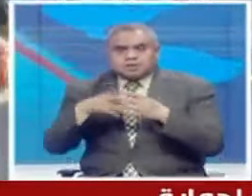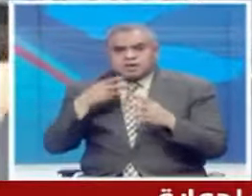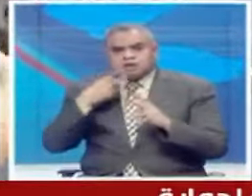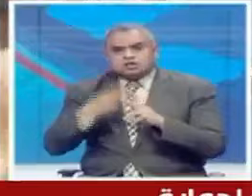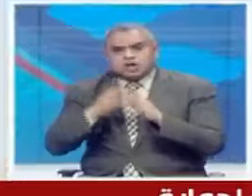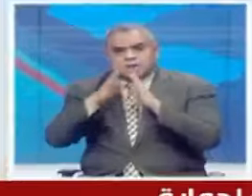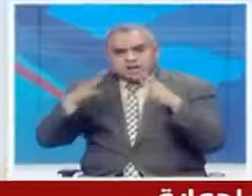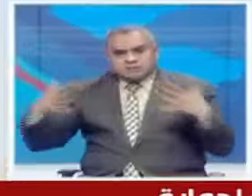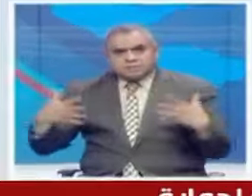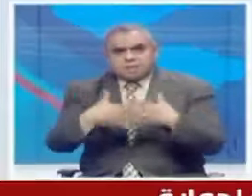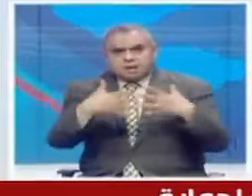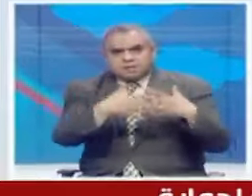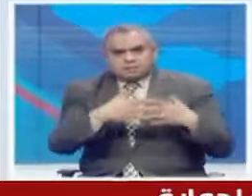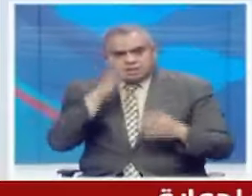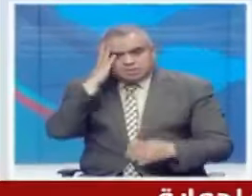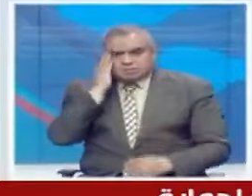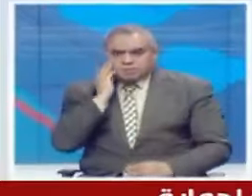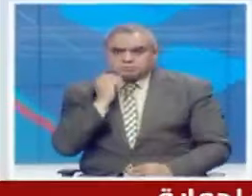المصريين.